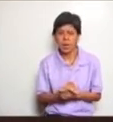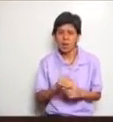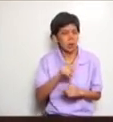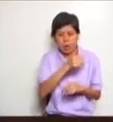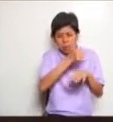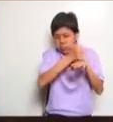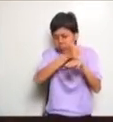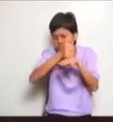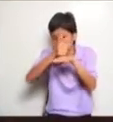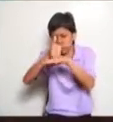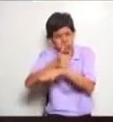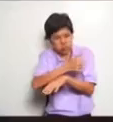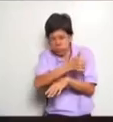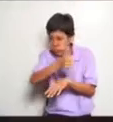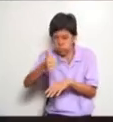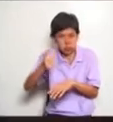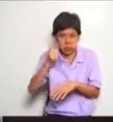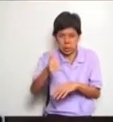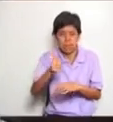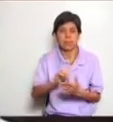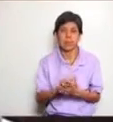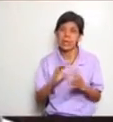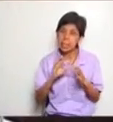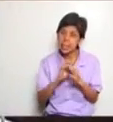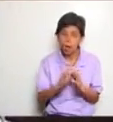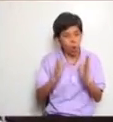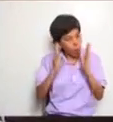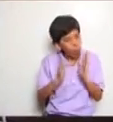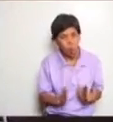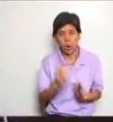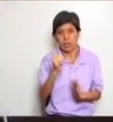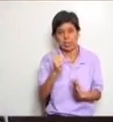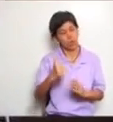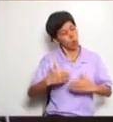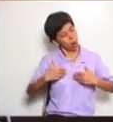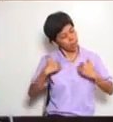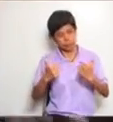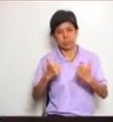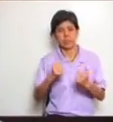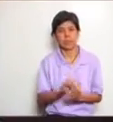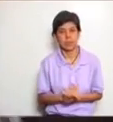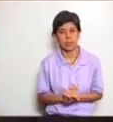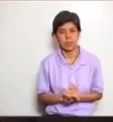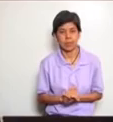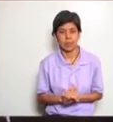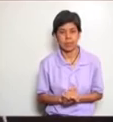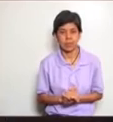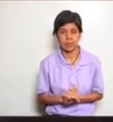ทุกสาศนาเป็มนุที่ได้พบคำตอบของการเป็นคนดีที่มีคามสุขต scr